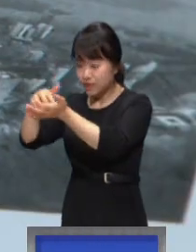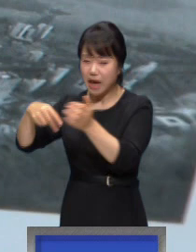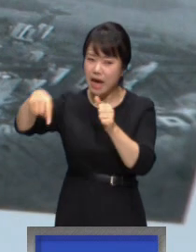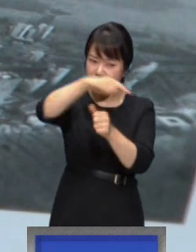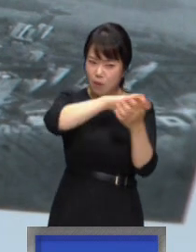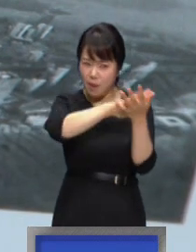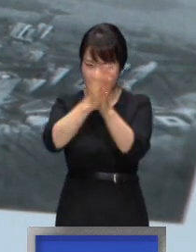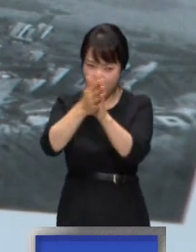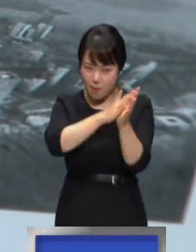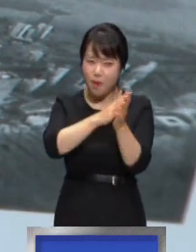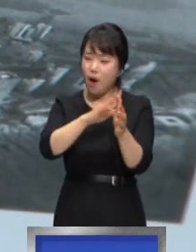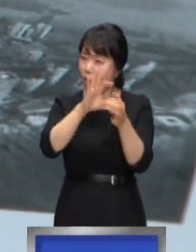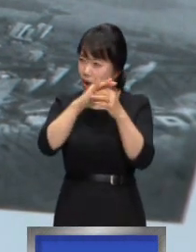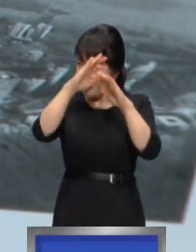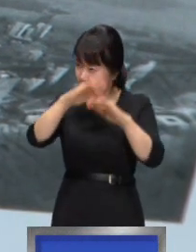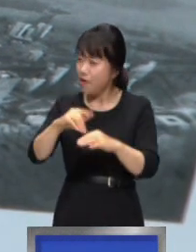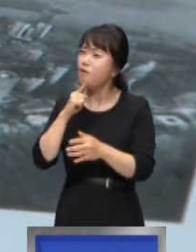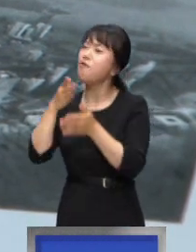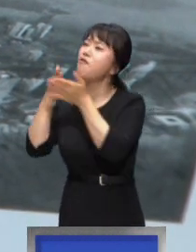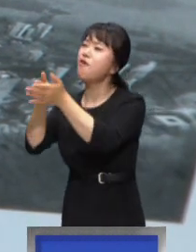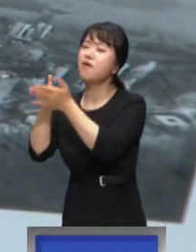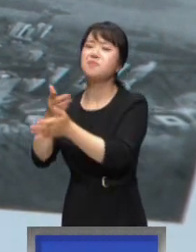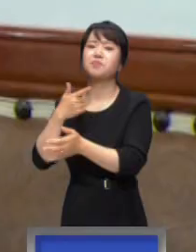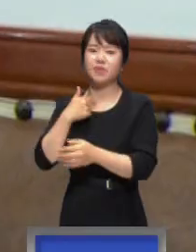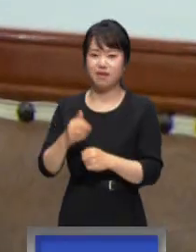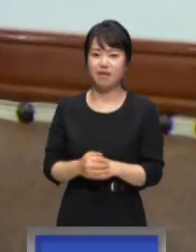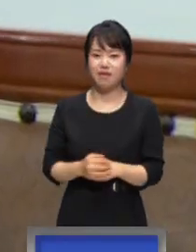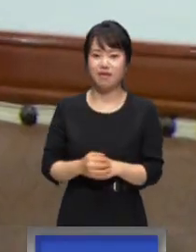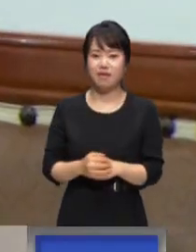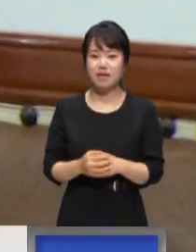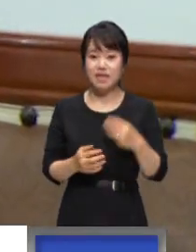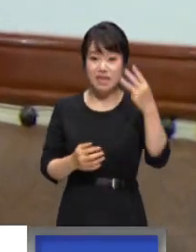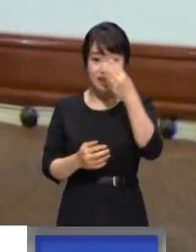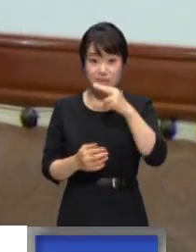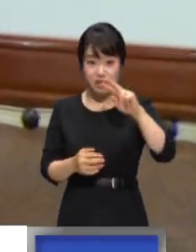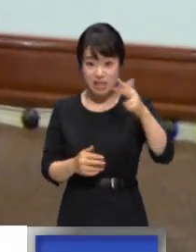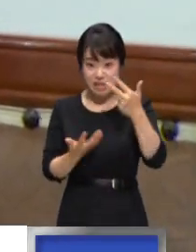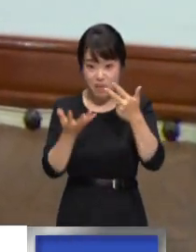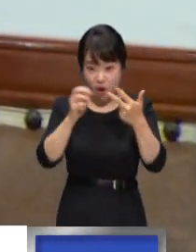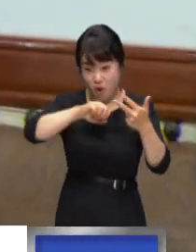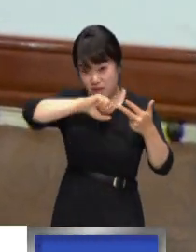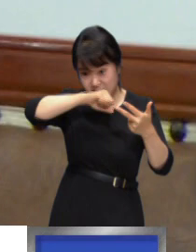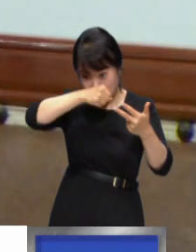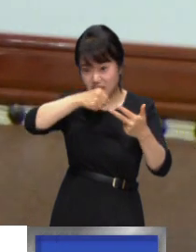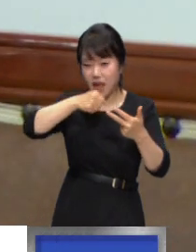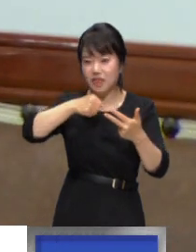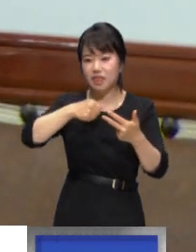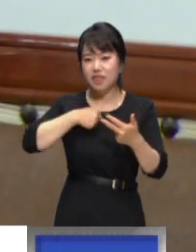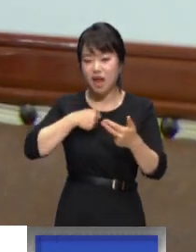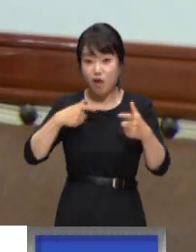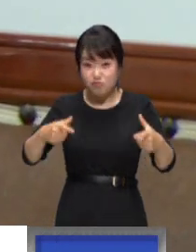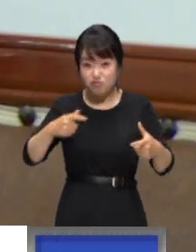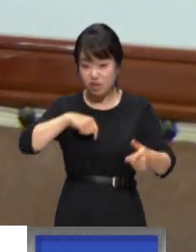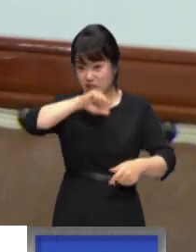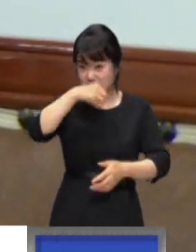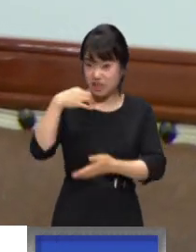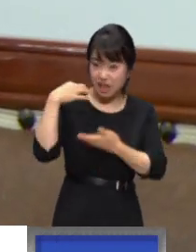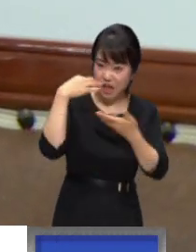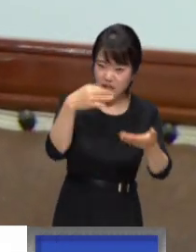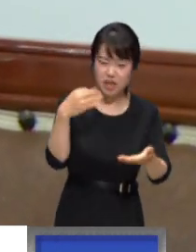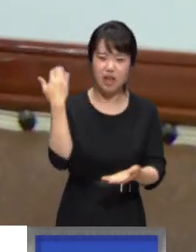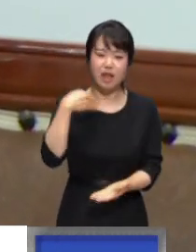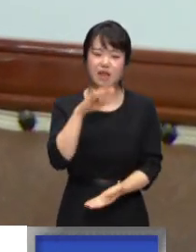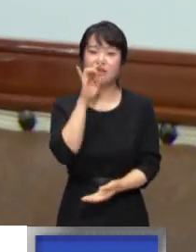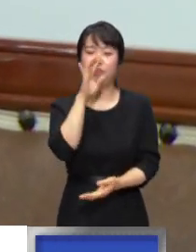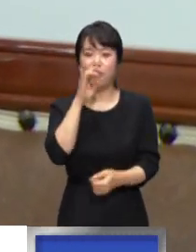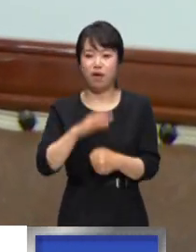대한 기대감을 나타냈습니다. 3,700억 정도 예산을 저희가 구에서 투입을 하기에는 좀 어려움이